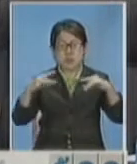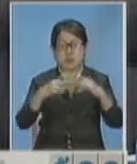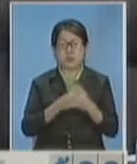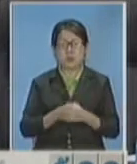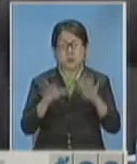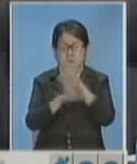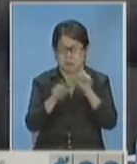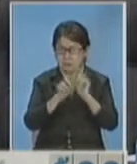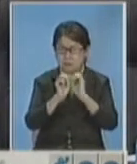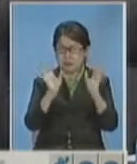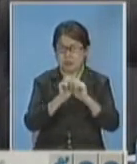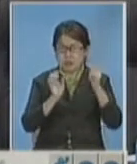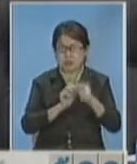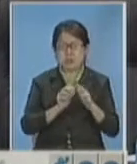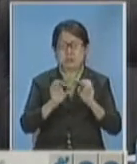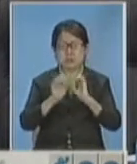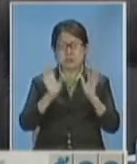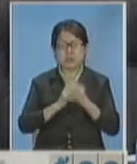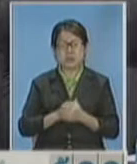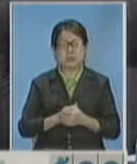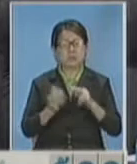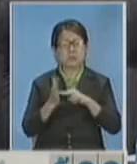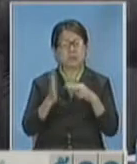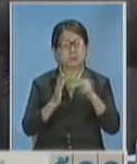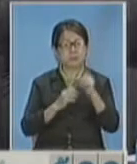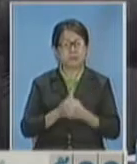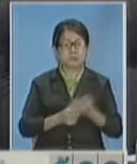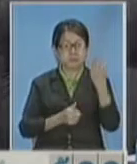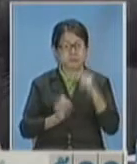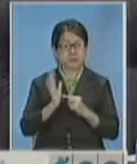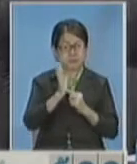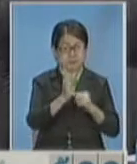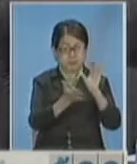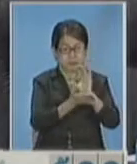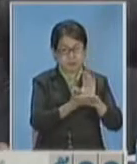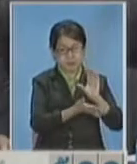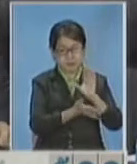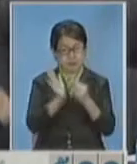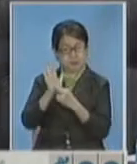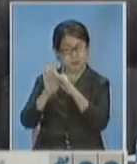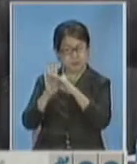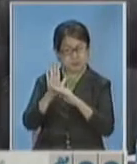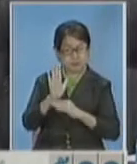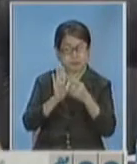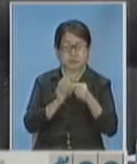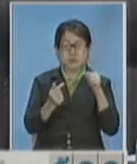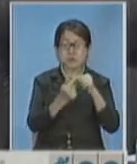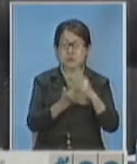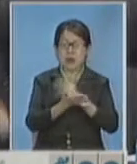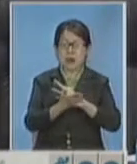แกว่งไปแกว่งมานะคะท่านอันนี้หมายความว่าตอนที่เสนองบประมาณเข้ามานะคะในวา